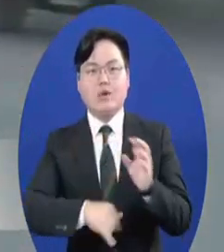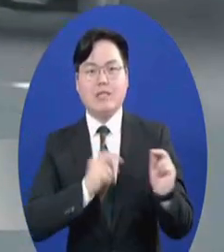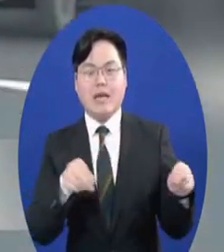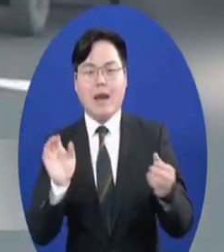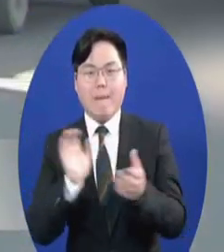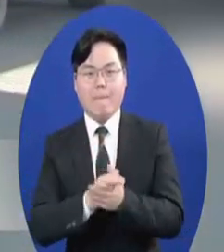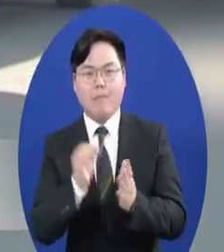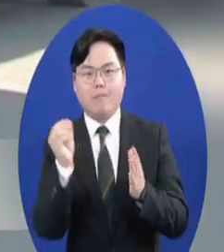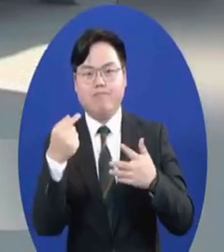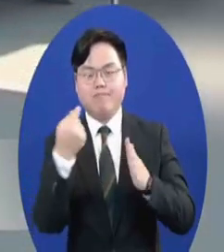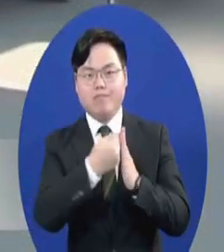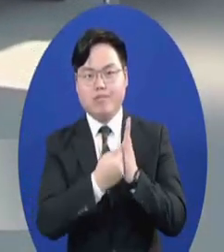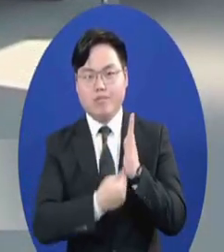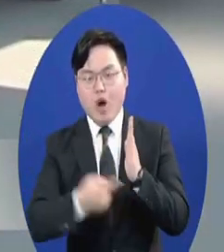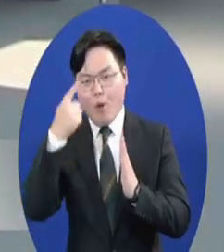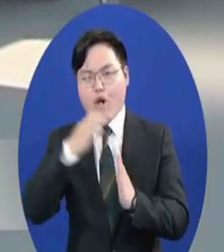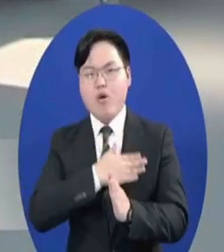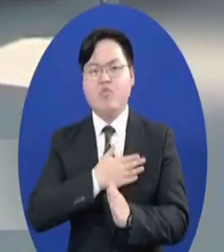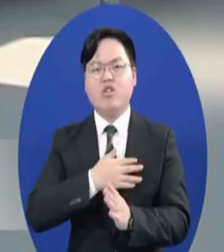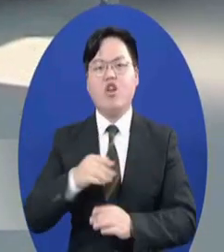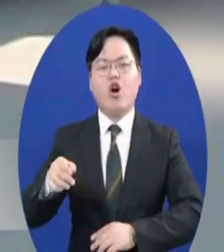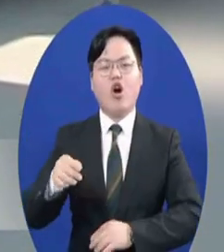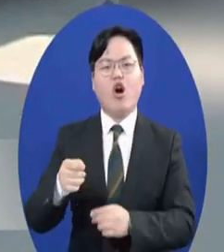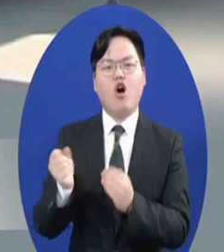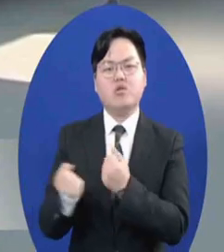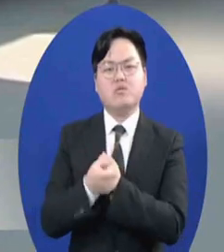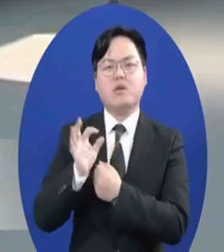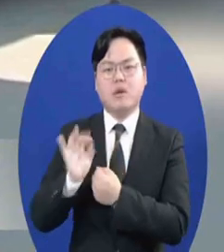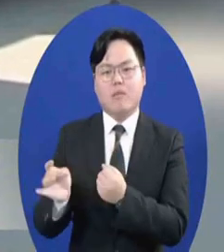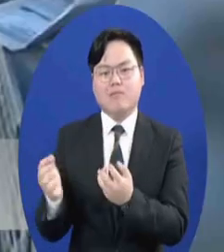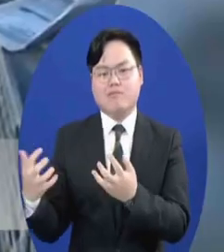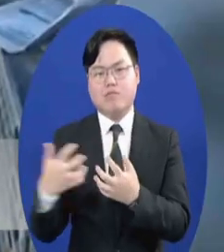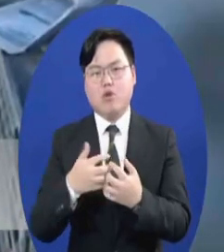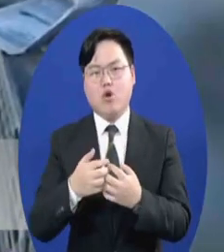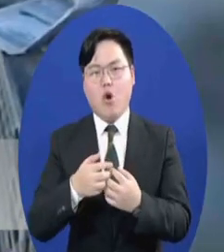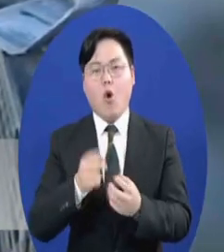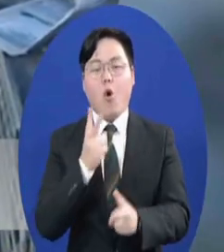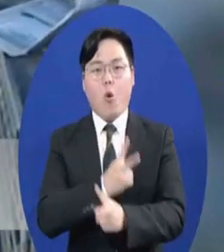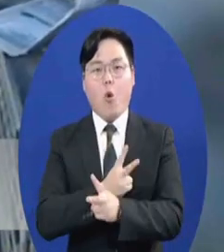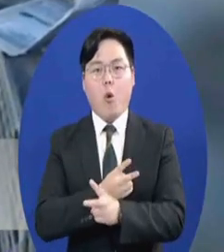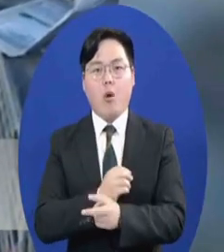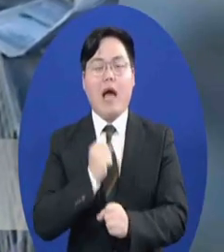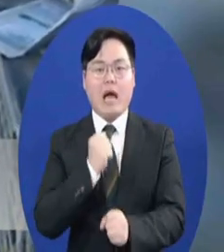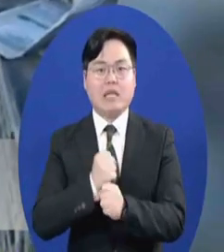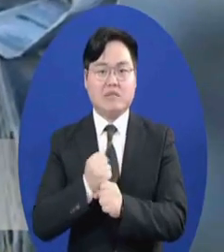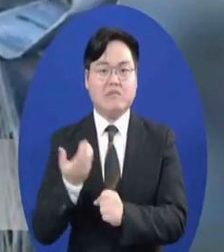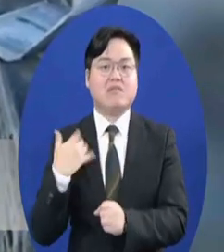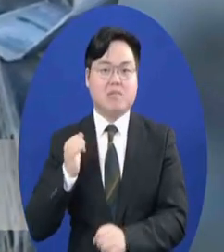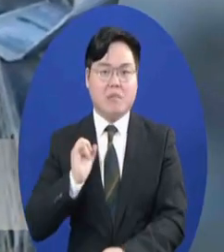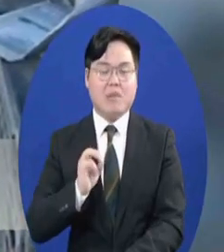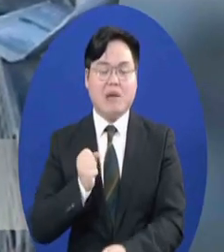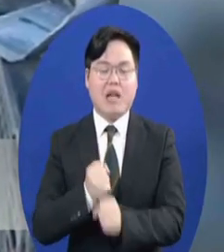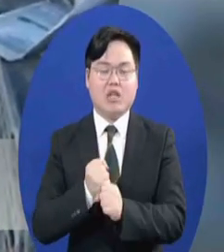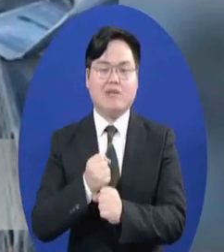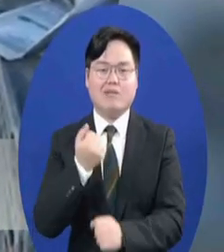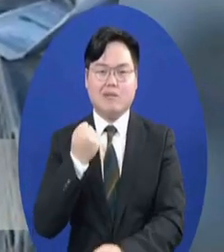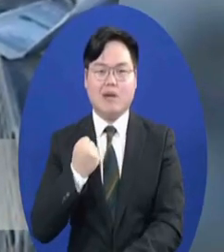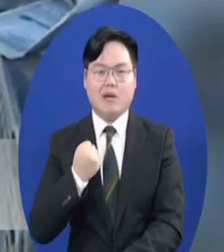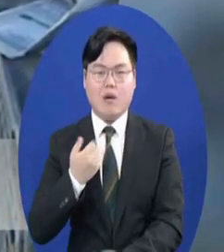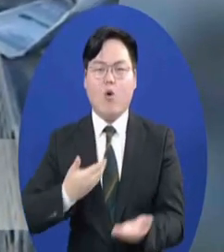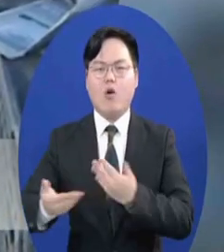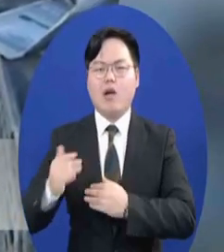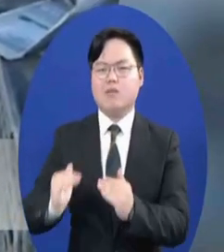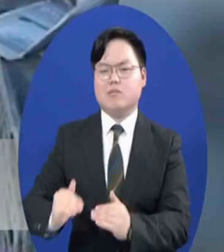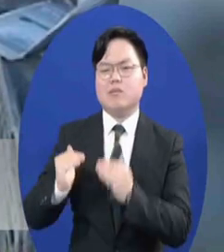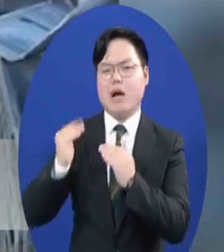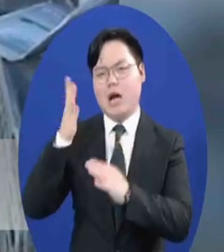хэлэлцээрийг тусгаж, өөрийн орны онцлог тохируулах нь хууль амьдрал дээр бодисоор хэрэгжих үндэс болно гэж ажлын хэсгийнхэн үзлээ. Худалдааны салбараас улсын эдийн засгийн